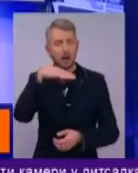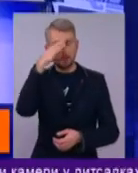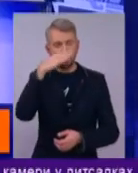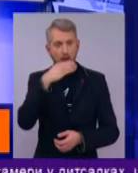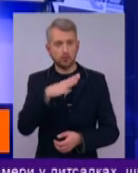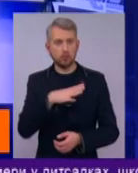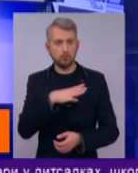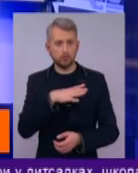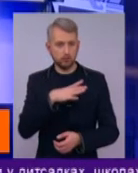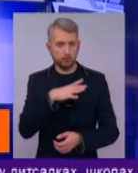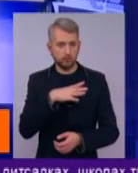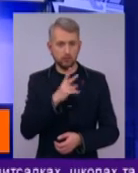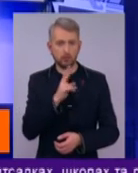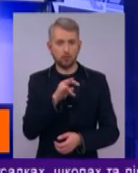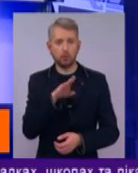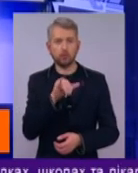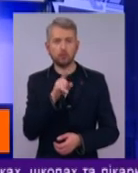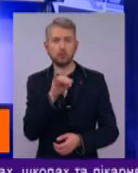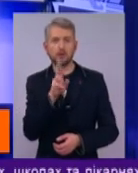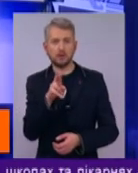батько був контужений, дядько поранений. Він